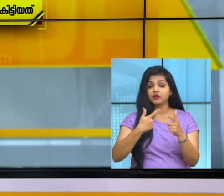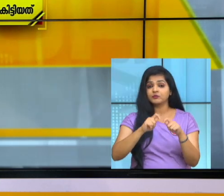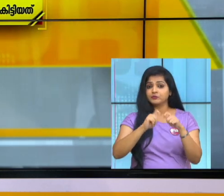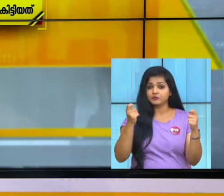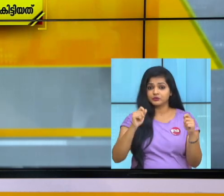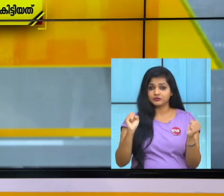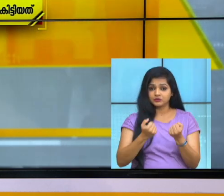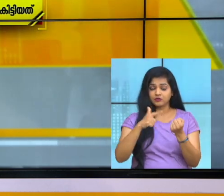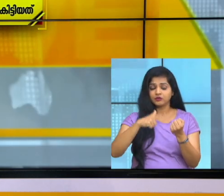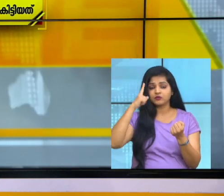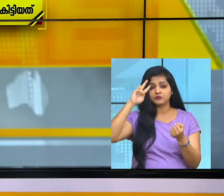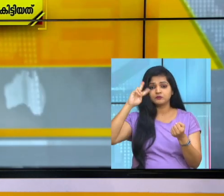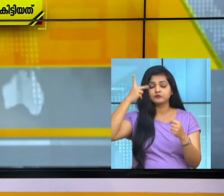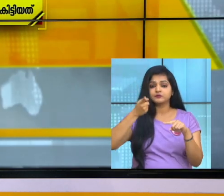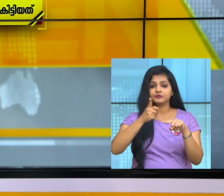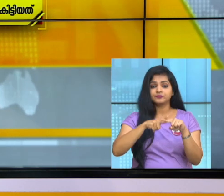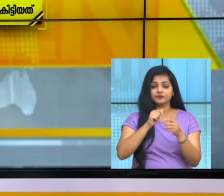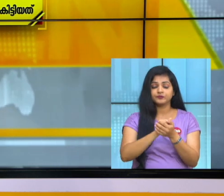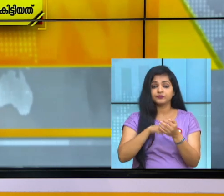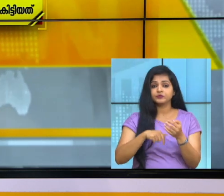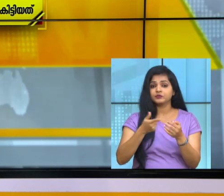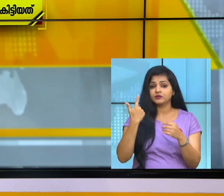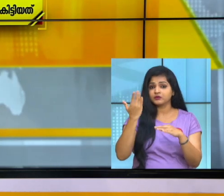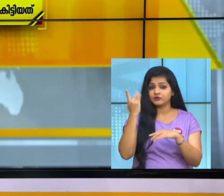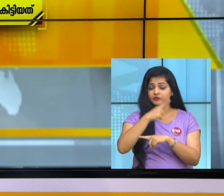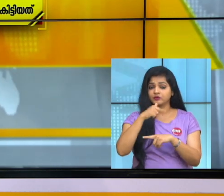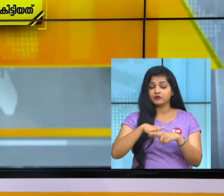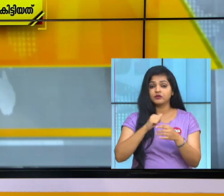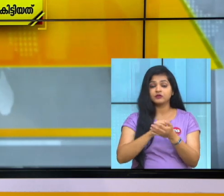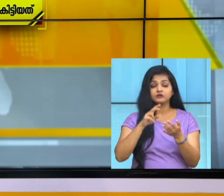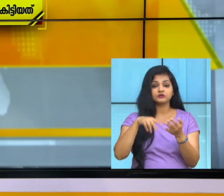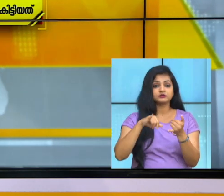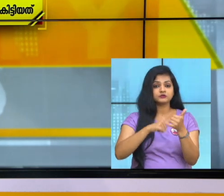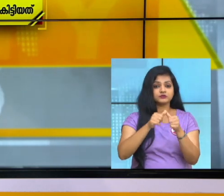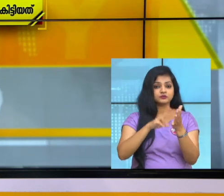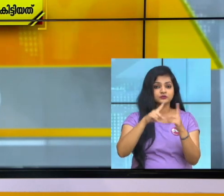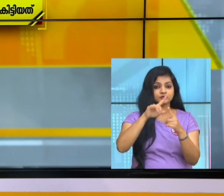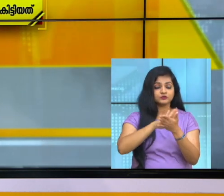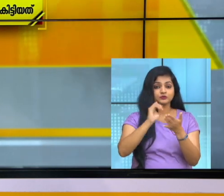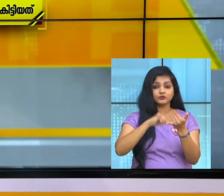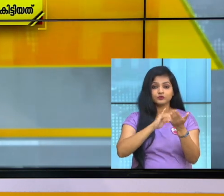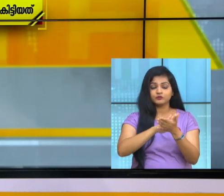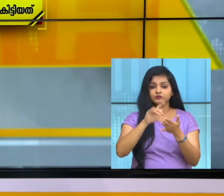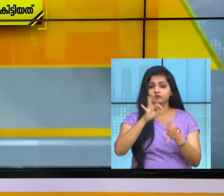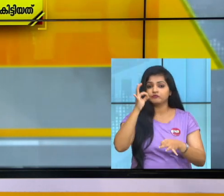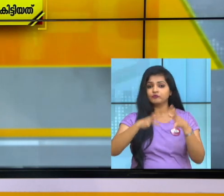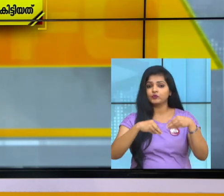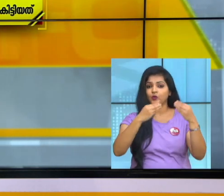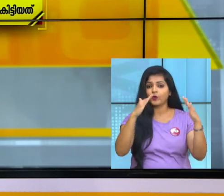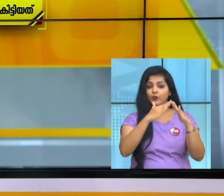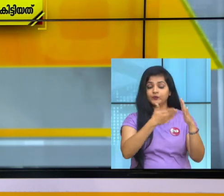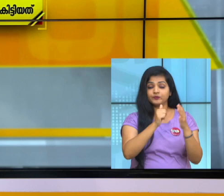കൊച്ചുമലയിൽ അന്നക്കുട്ടി, മകൻ പ്രിൻസ് എന്നിവരുടെ വീടുകൾക്ക് കഴിഞ്ഞ ദിവസമാണ് നിരപ്പേൽ സന്തോഷ് തീവെച്ചത്. ഭാര്യ പ്രിൻസി വിദേശത്തേക്ക് പോയതും